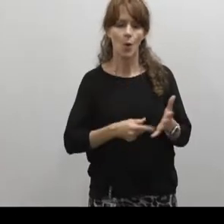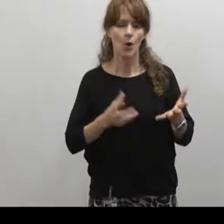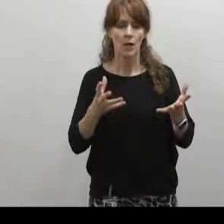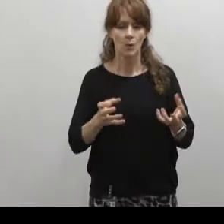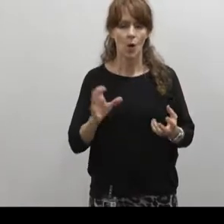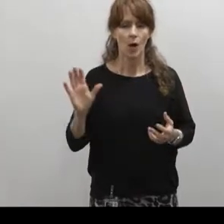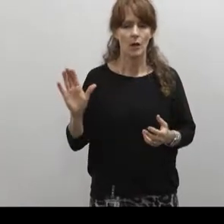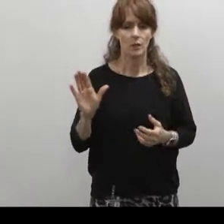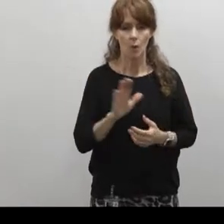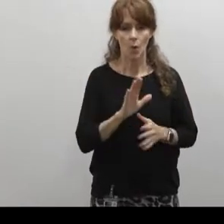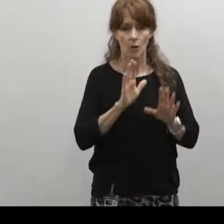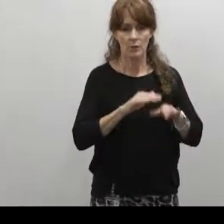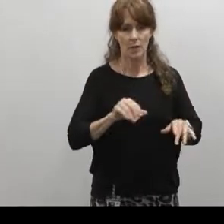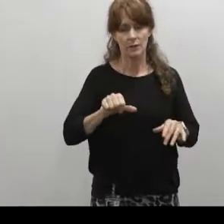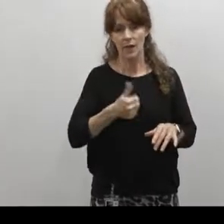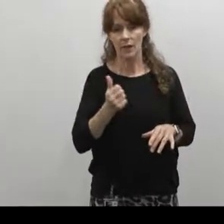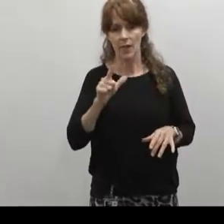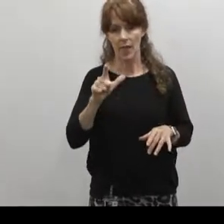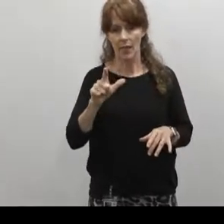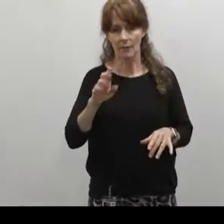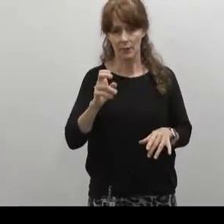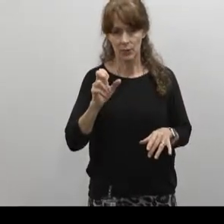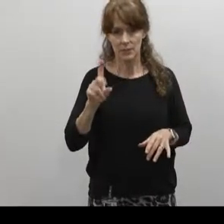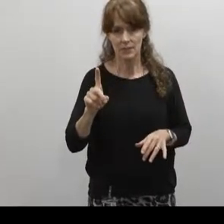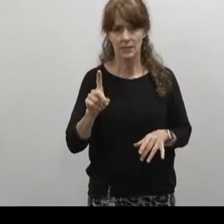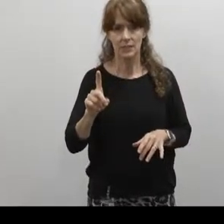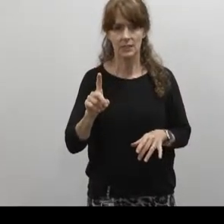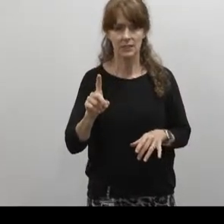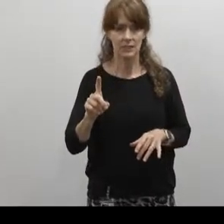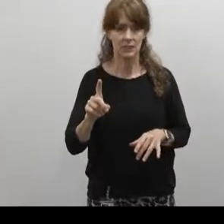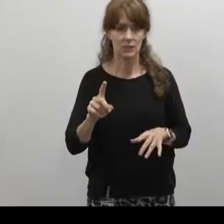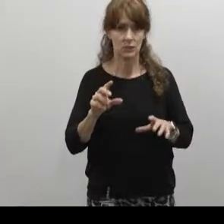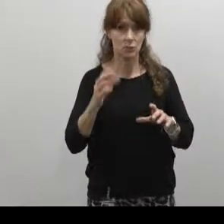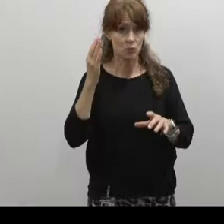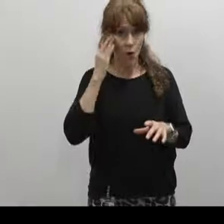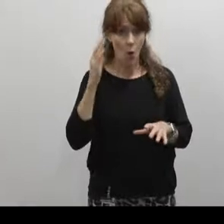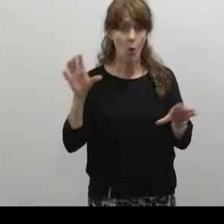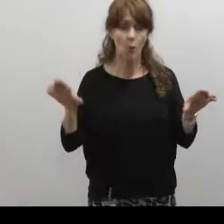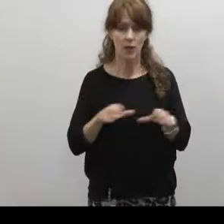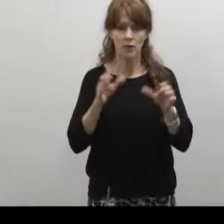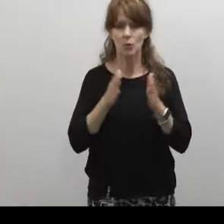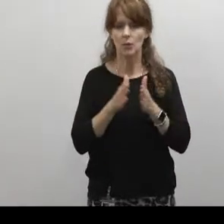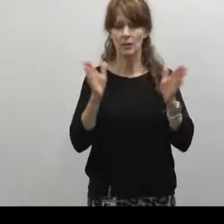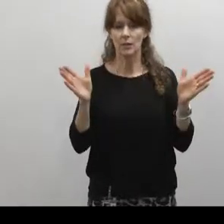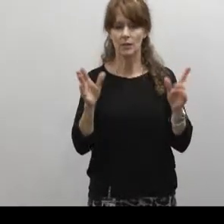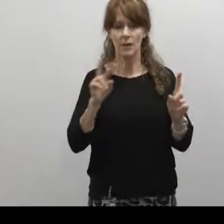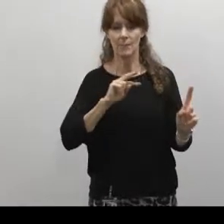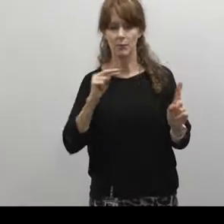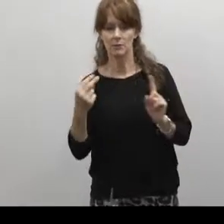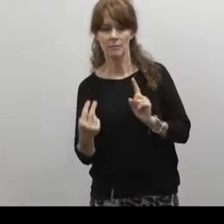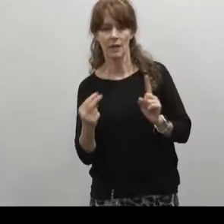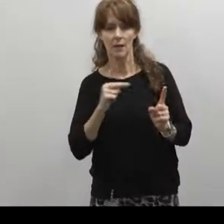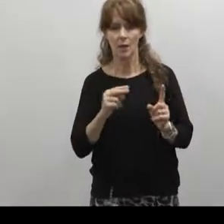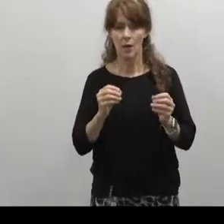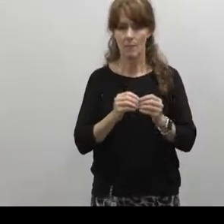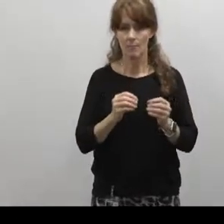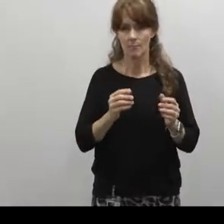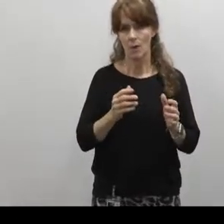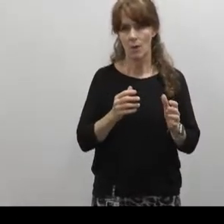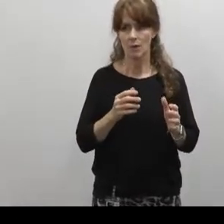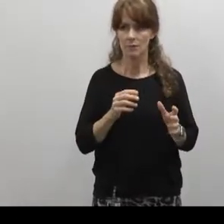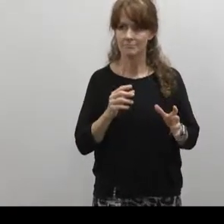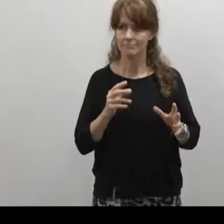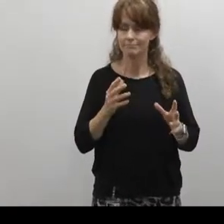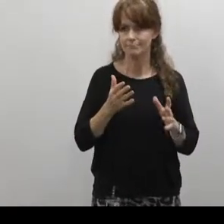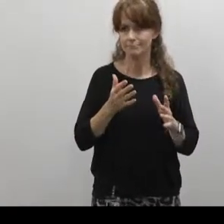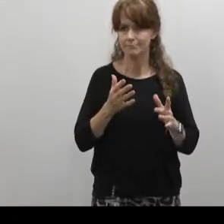chọn ai câu nẹ đăng ấy chỉ tu tới hay thưa với chỉ tu tới chỉ thưa phải câu nó bảo nè hay là câu sao tặng ở đây